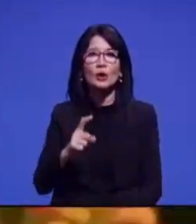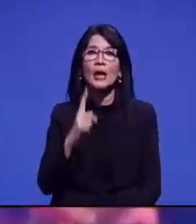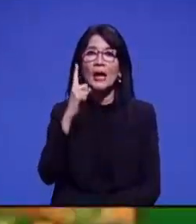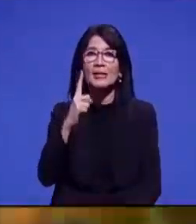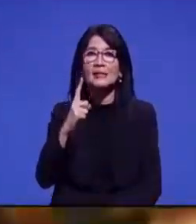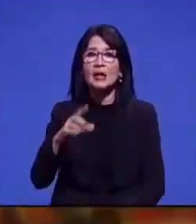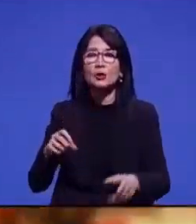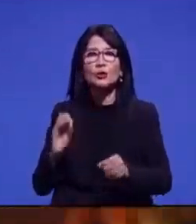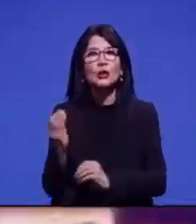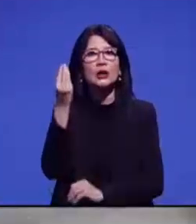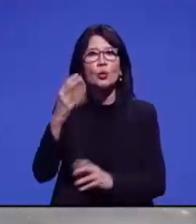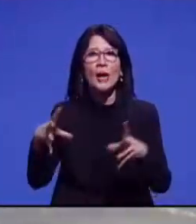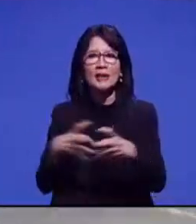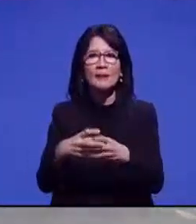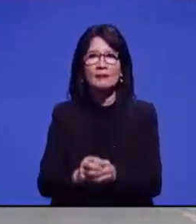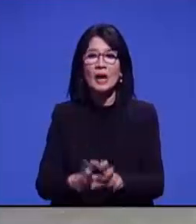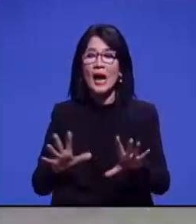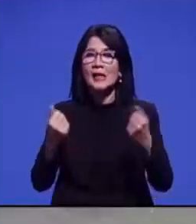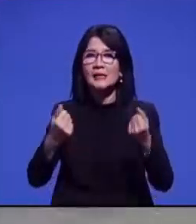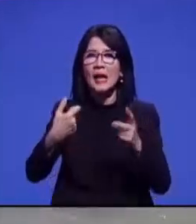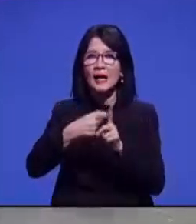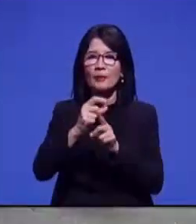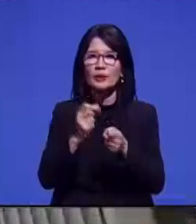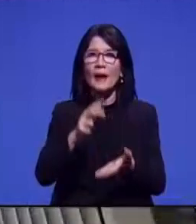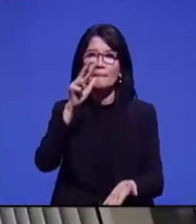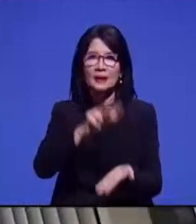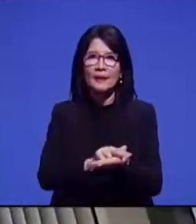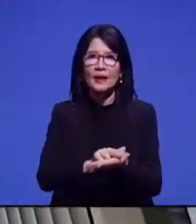tim sukses. Hasilnya, KPUD Tasikmalaya menetapkan